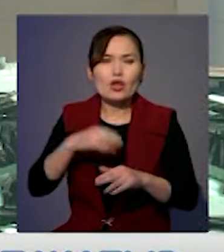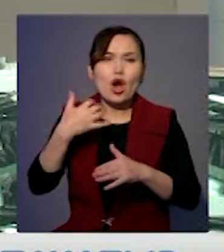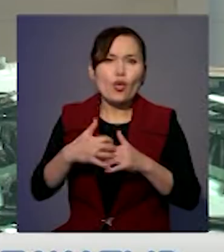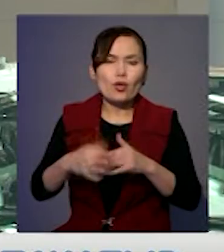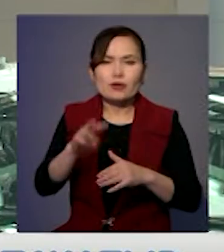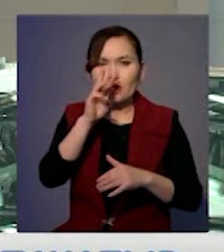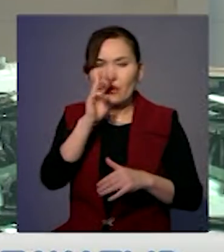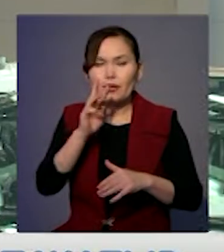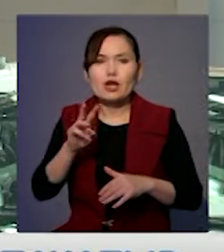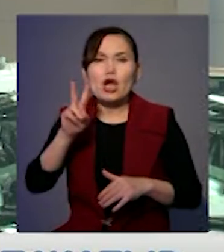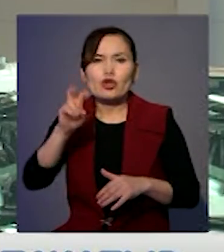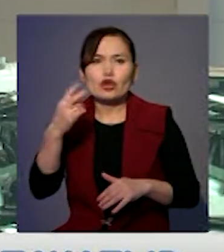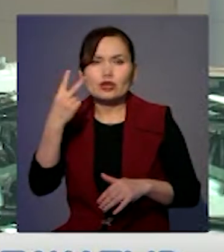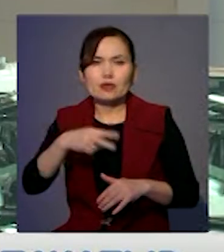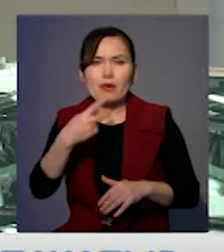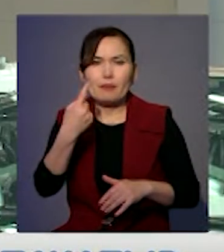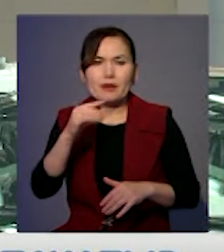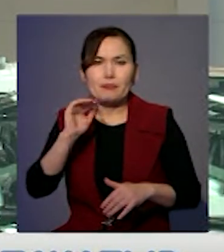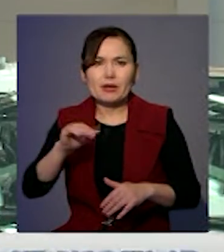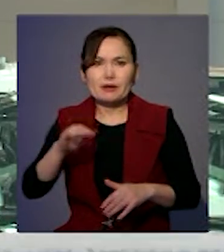жалақы 221 мың теңге.